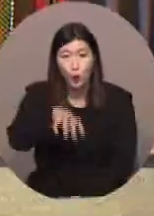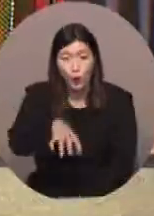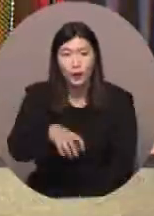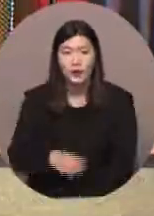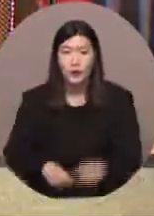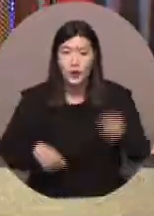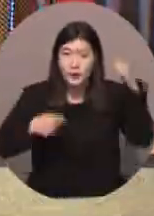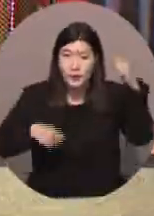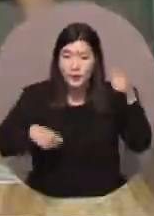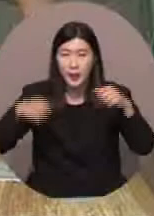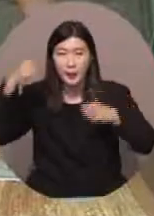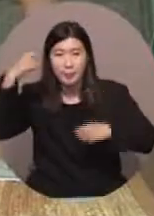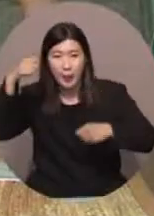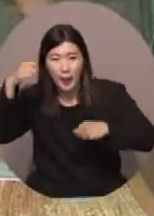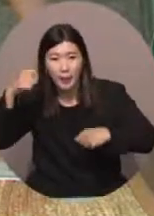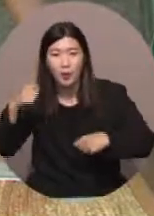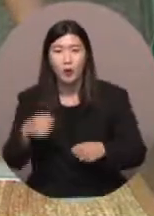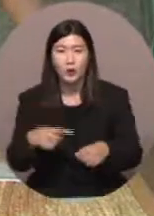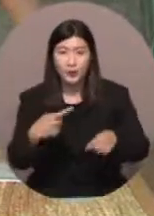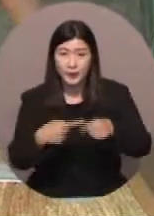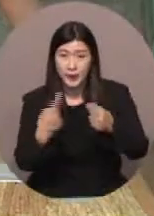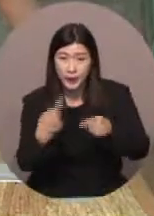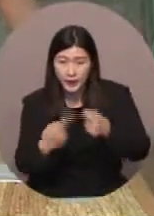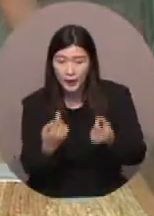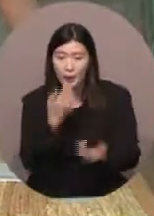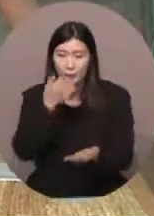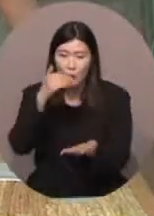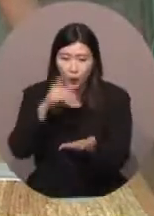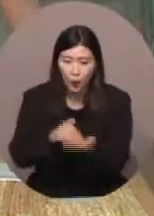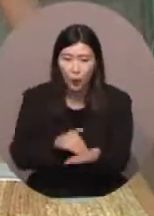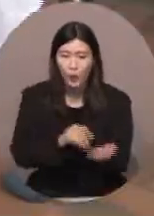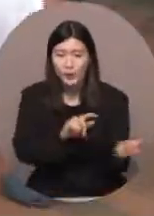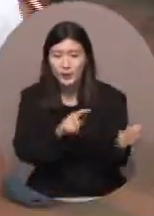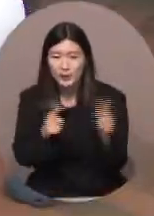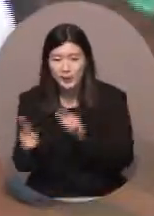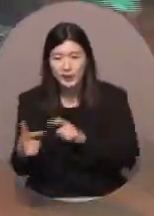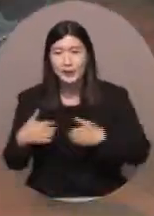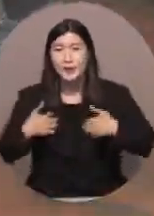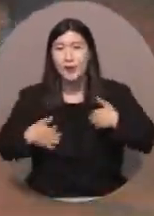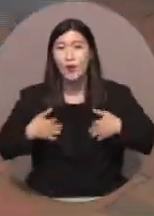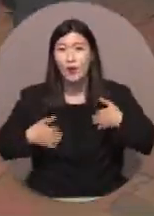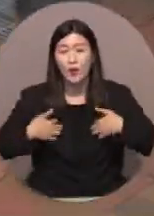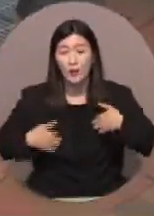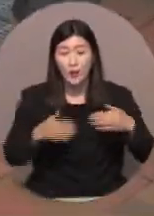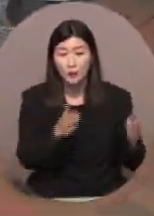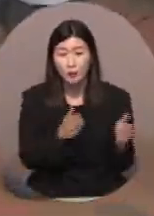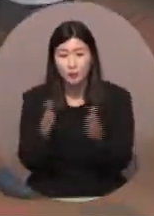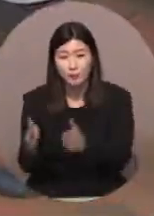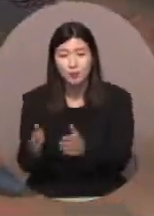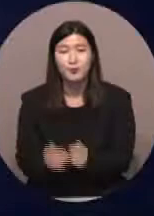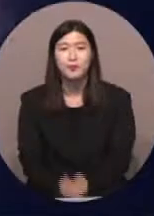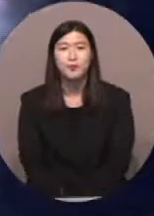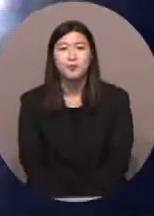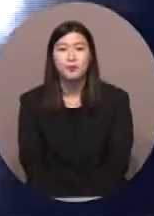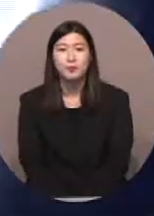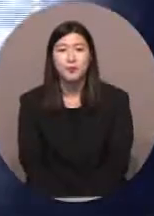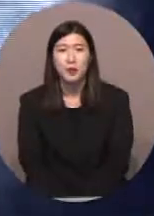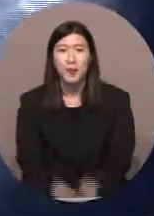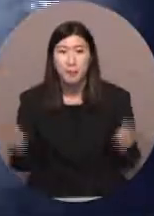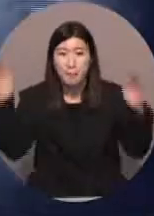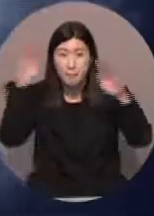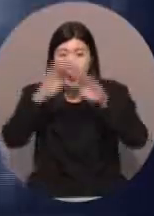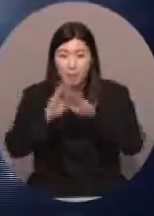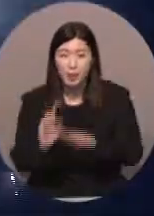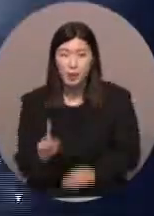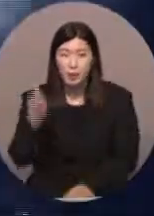댄스 한마당과 함께 제기차기, 비석치기, 굴렁쇠 굴리기 등 전통 놀이 체험이 마련되고 불꽃놀이